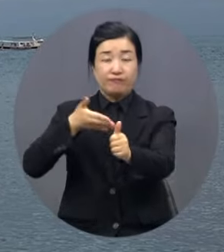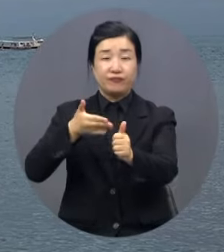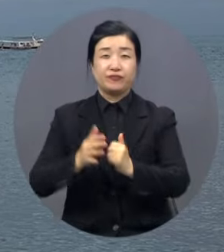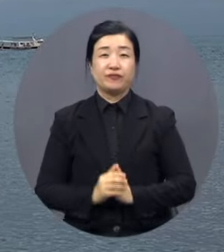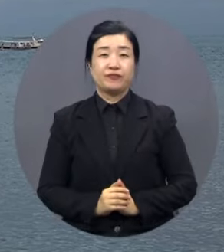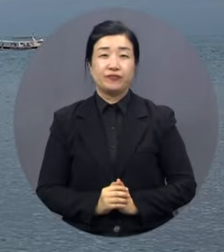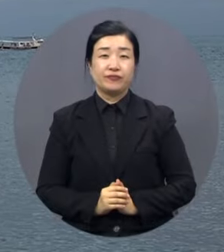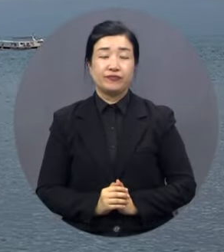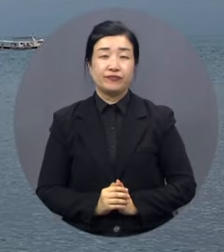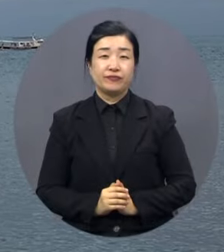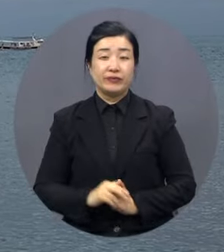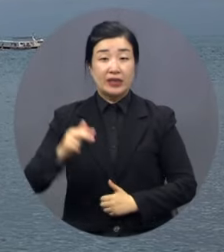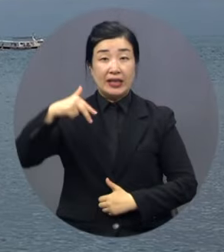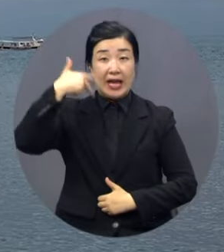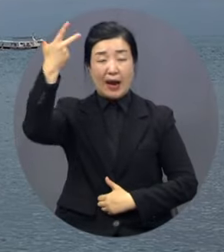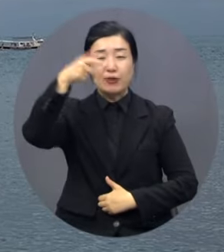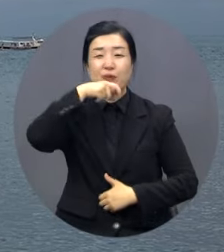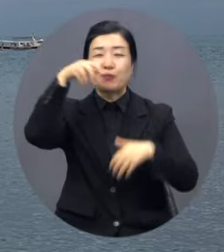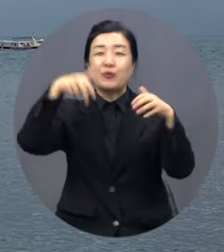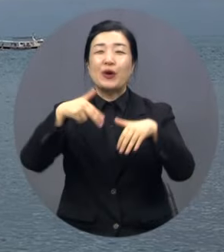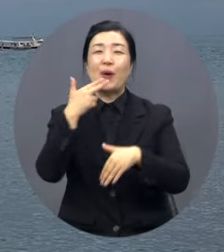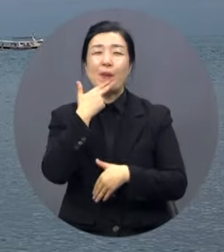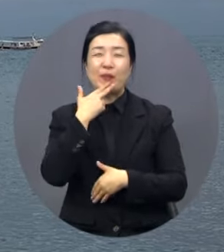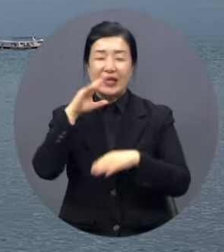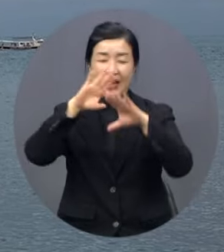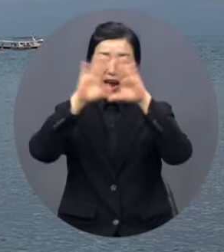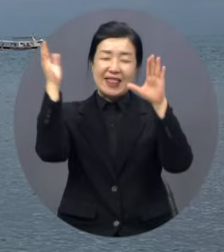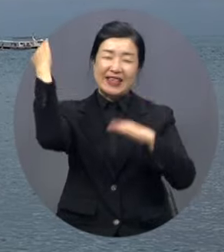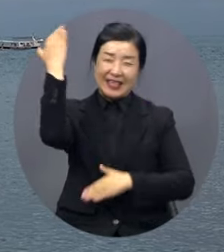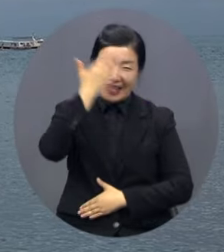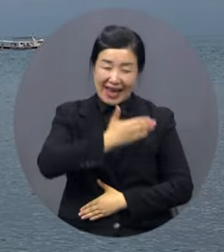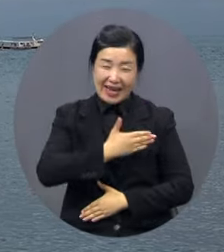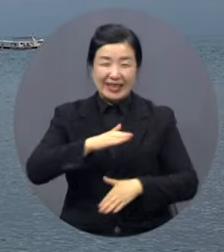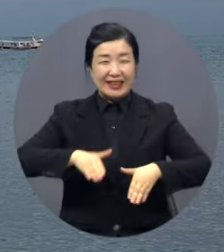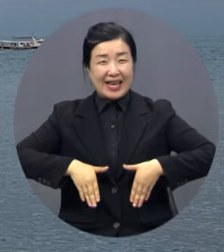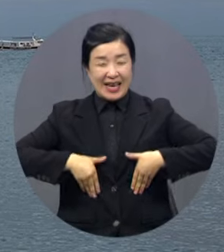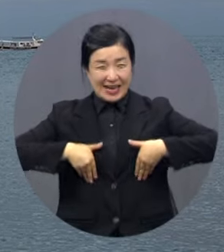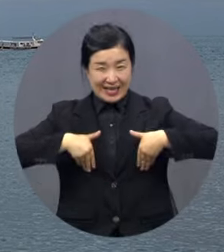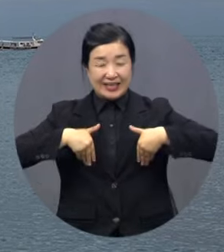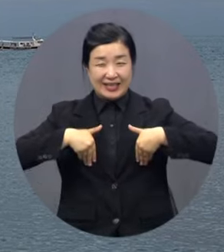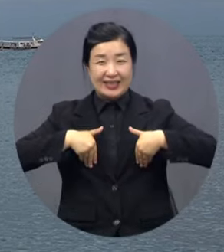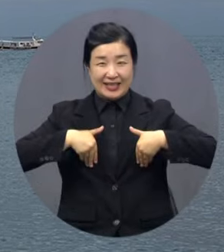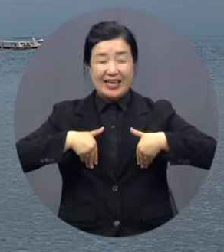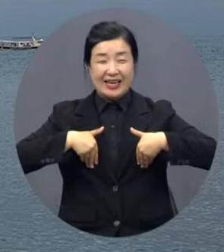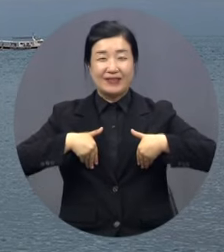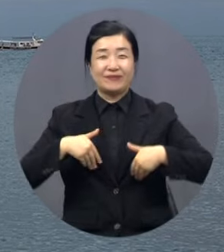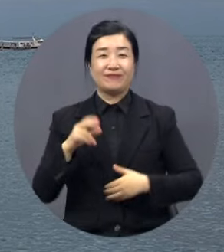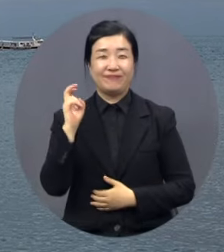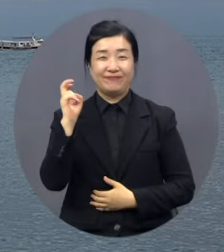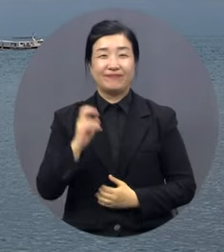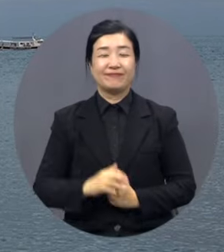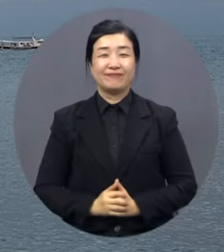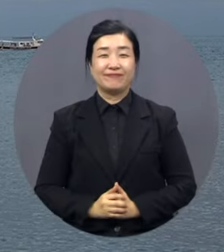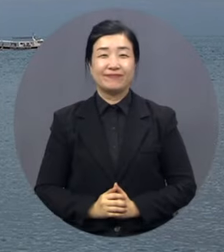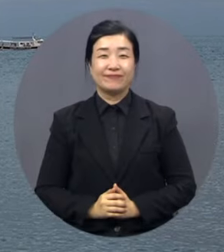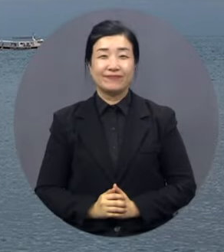바랍니다 다음 주는 비소식 없이 하늘이 맑겠고 이맘때 포근한 봄날씨를 보이겠습니다